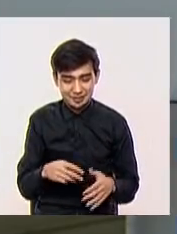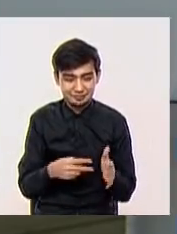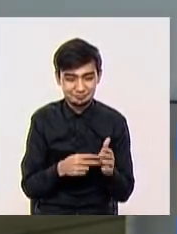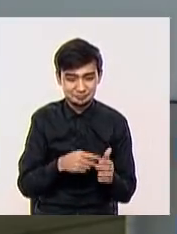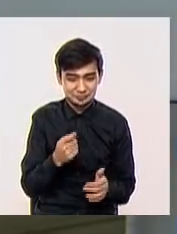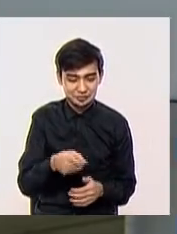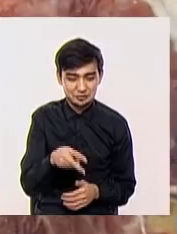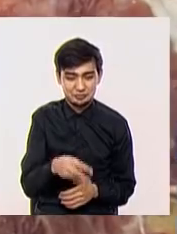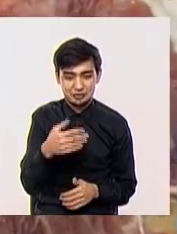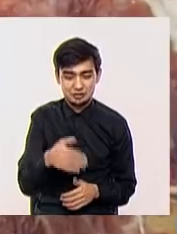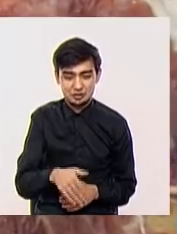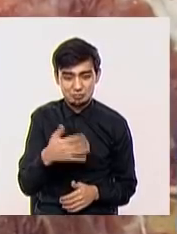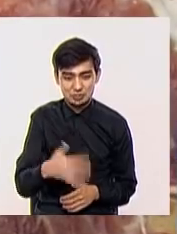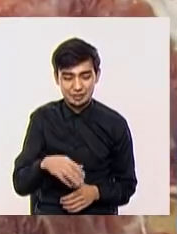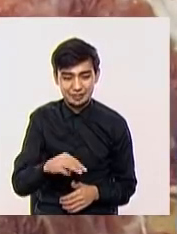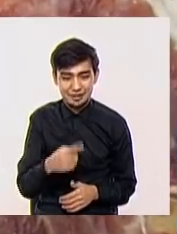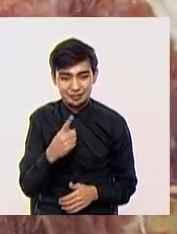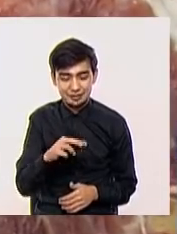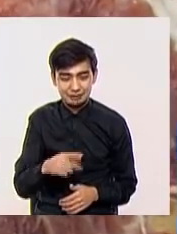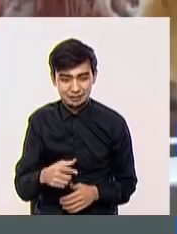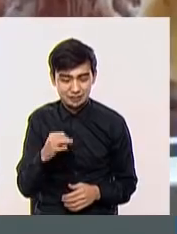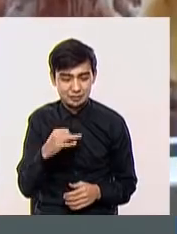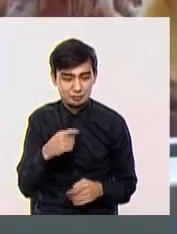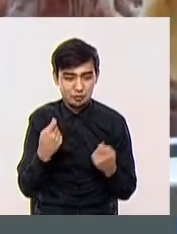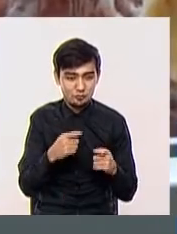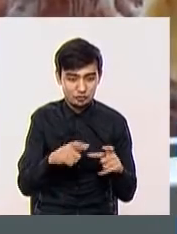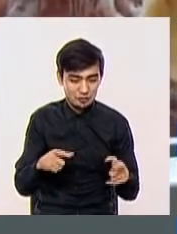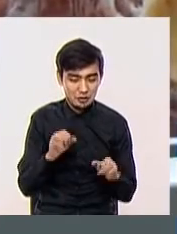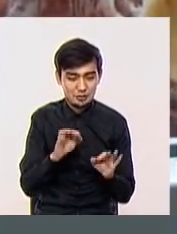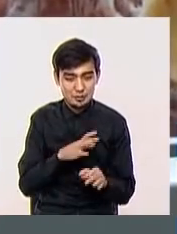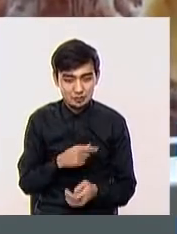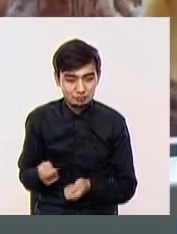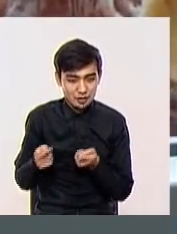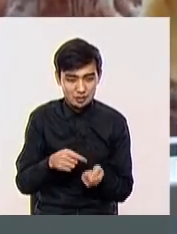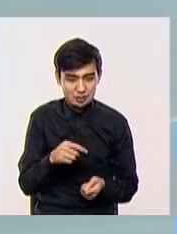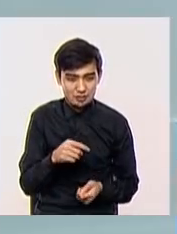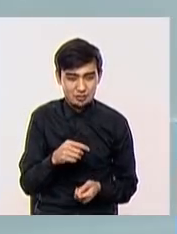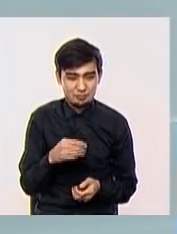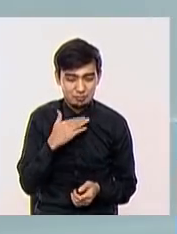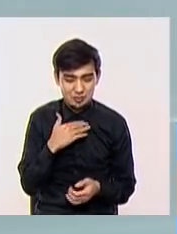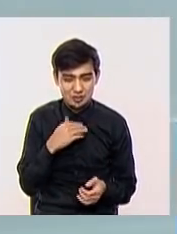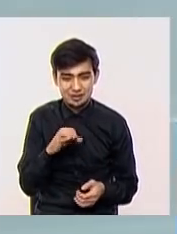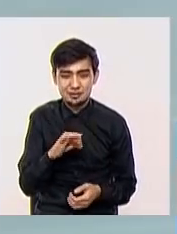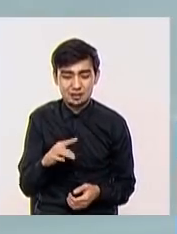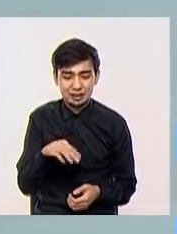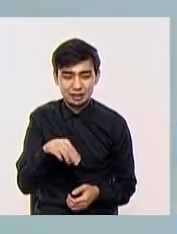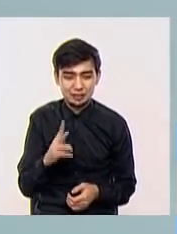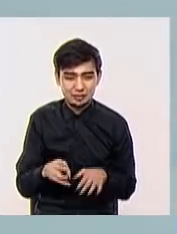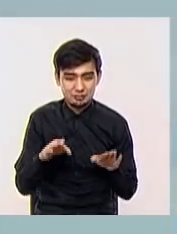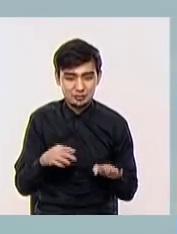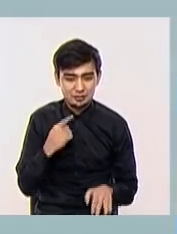цене 2050 тенге за кило. Продавец рассказывает, что привозит товар из Талдыкоргана. Вот ребрышки